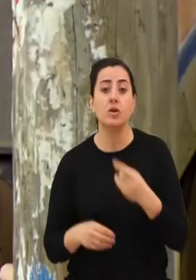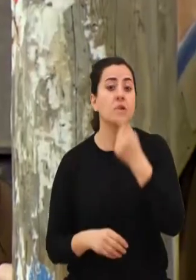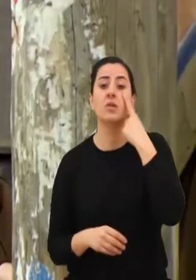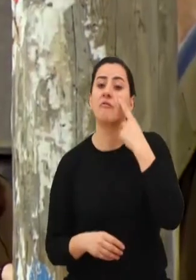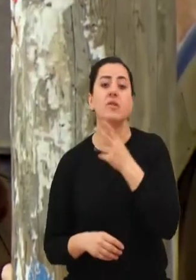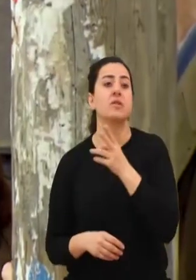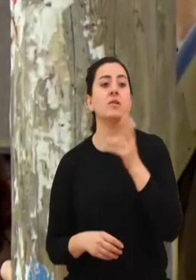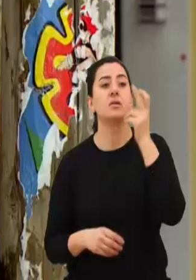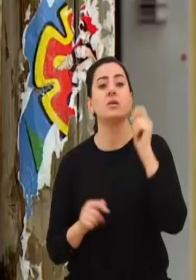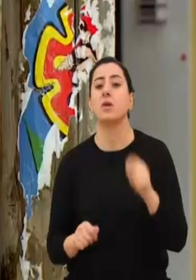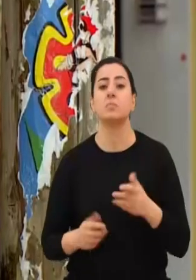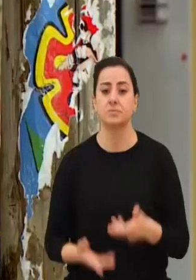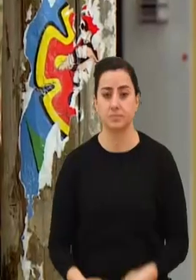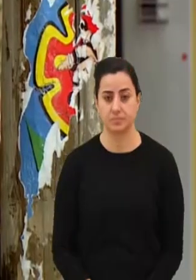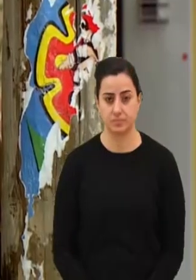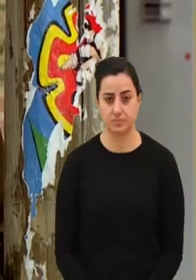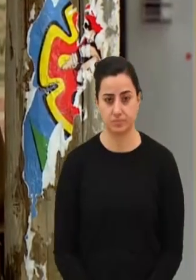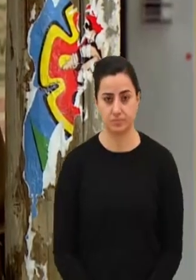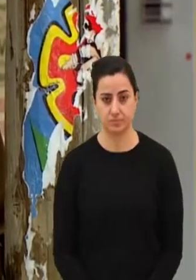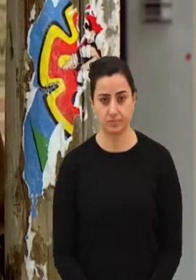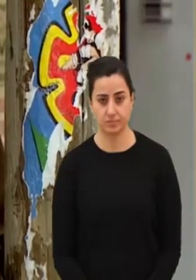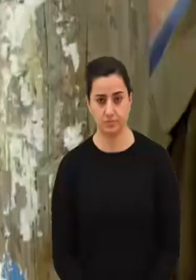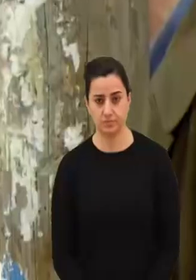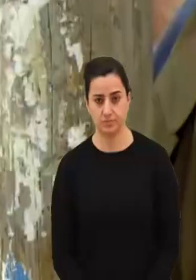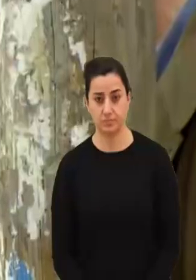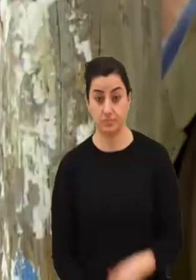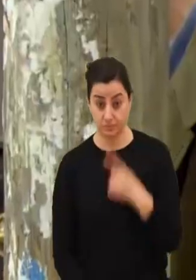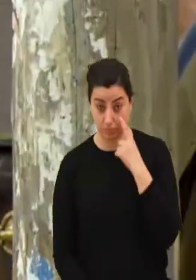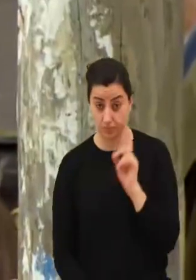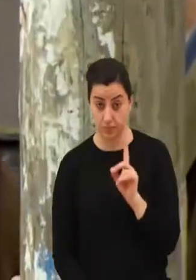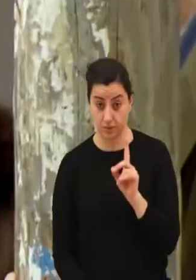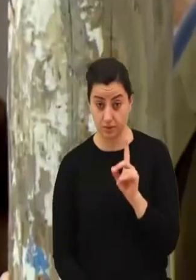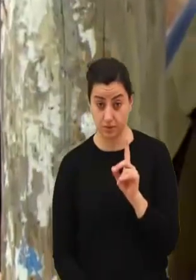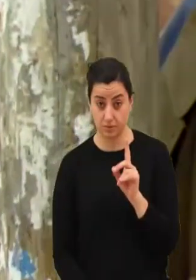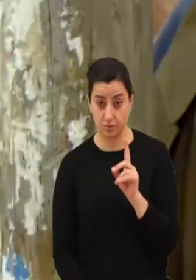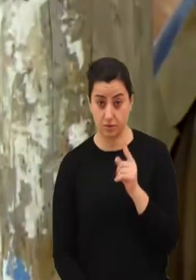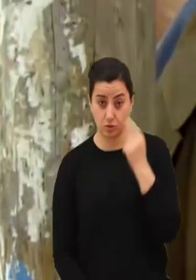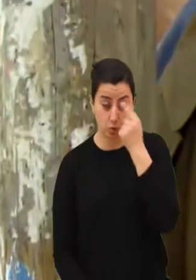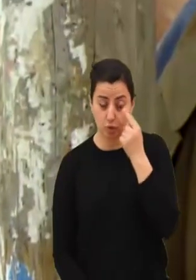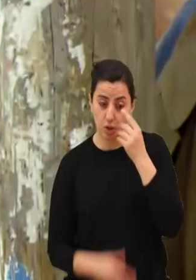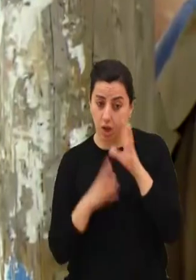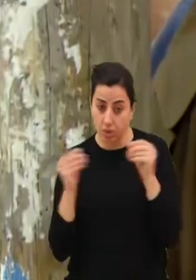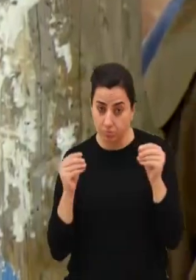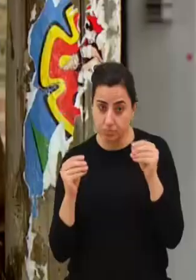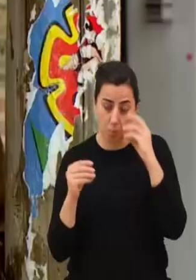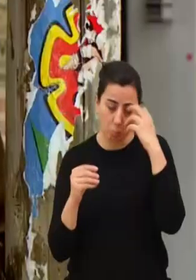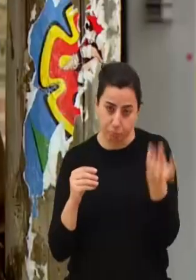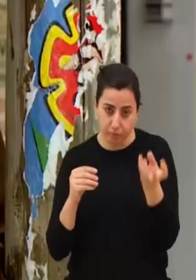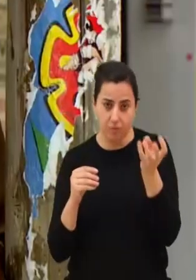nasıl kandıracaksan Putikyan'ı? He? Bana bak. He. Göz yerinde mi yoksa pörtledi